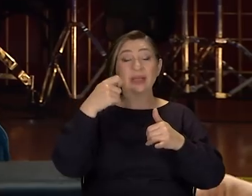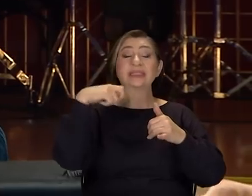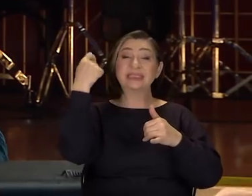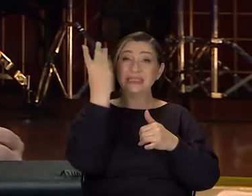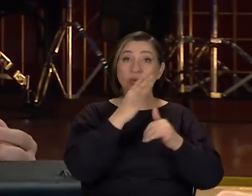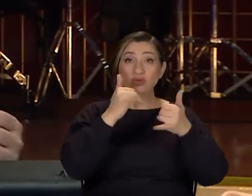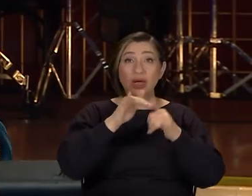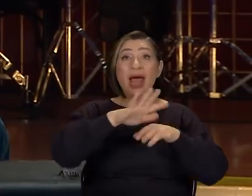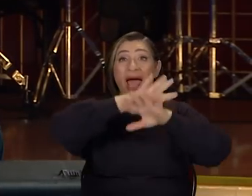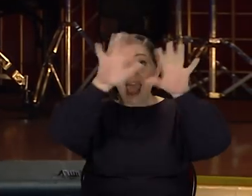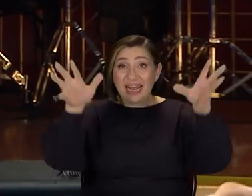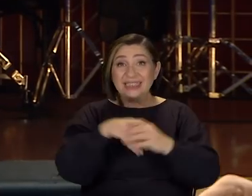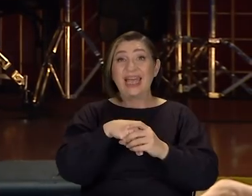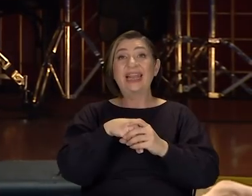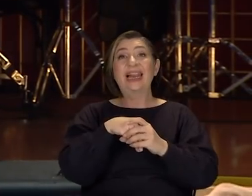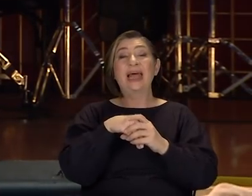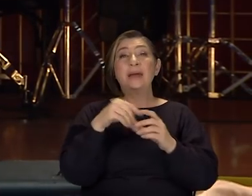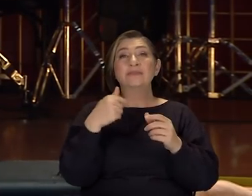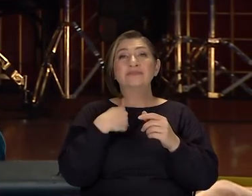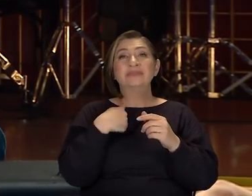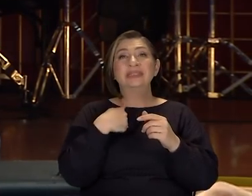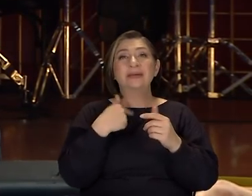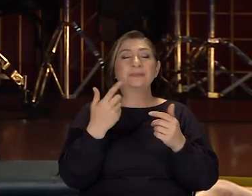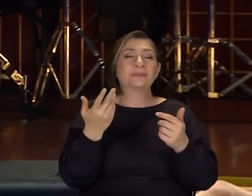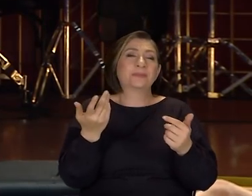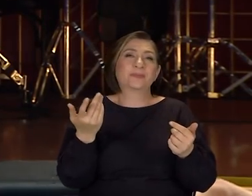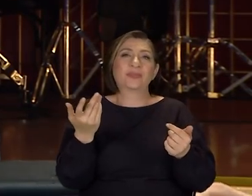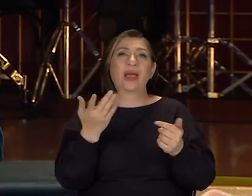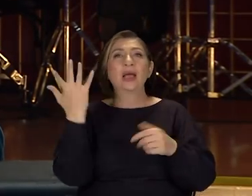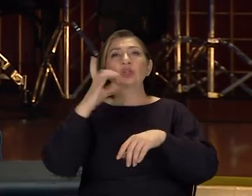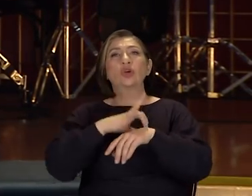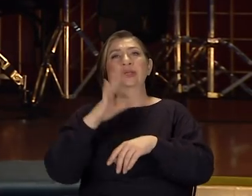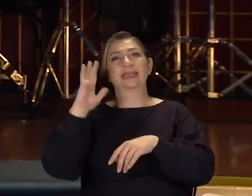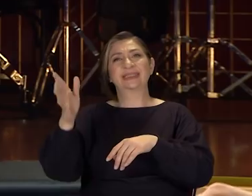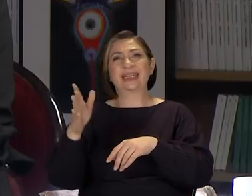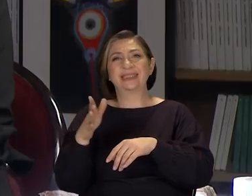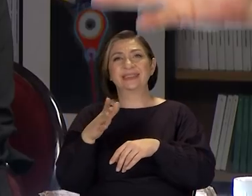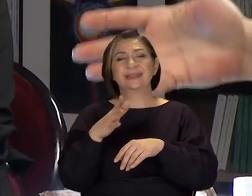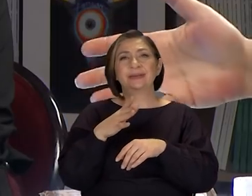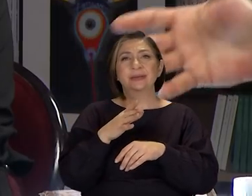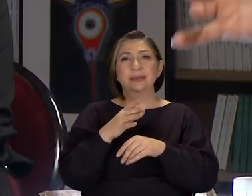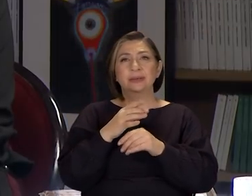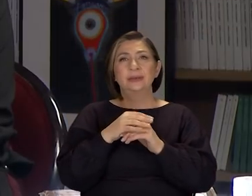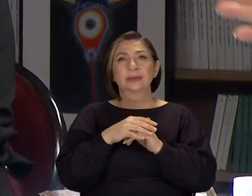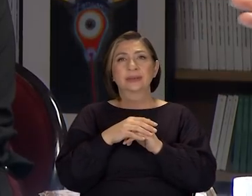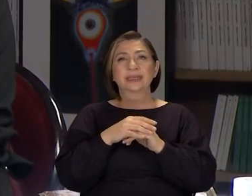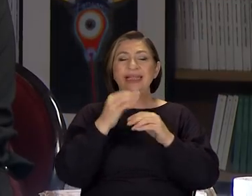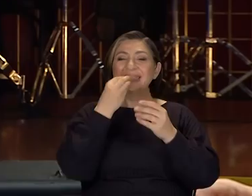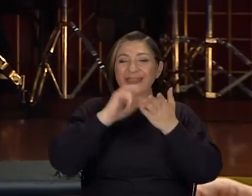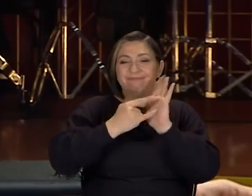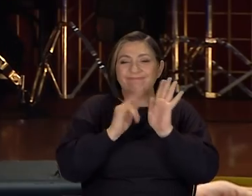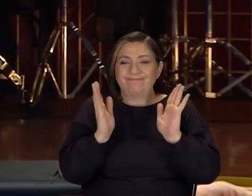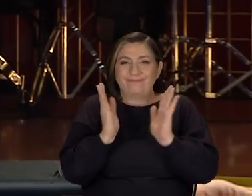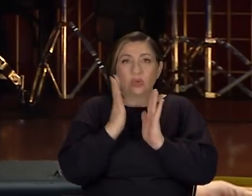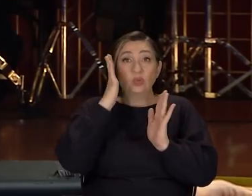dizi oyuncuları herkes dahil. Bizler böyle şey yok. Şimdi hangi doktora gitsen işte bu diyetle ilgili